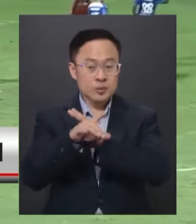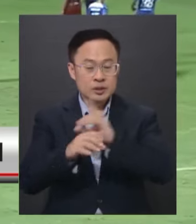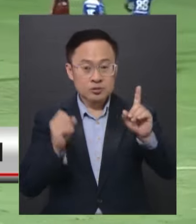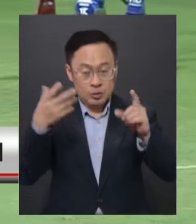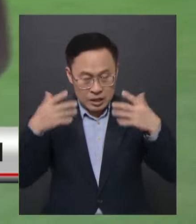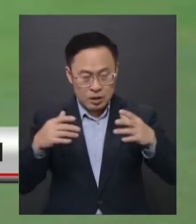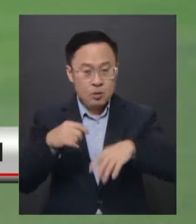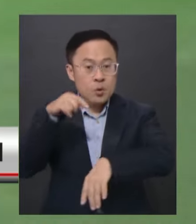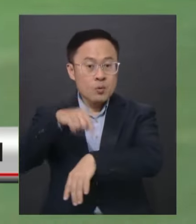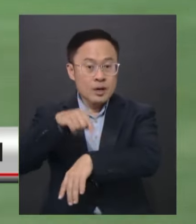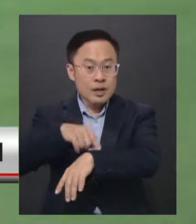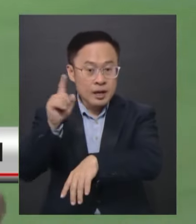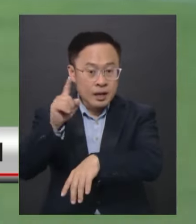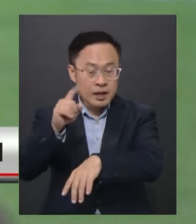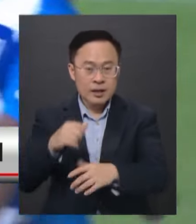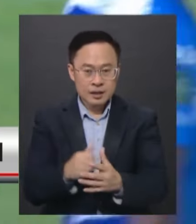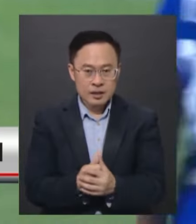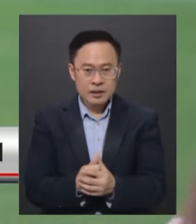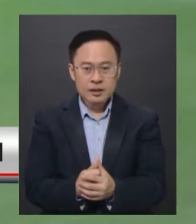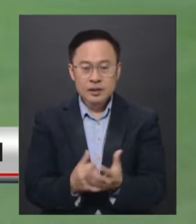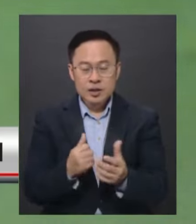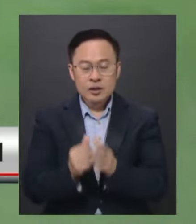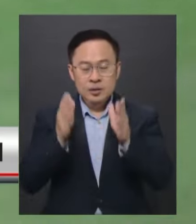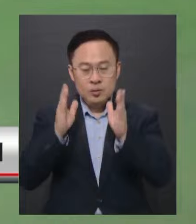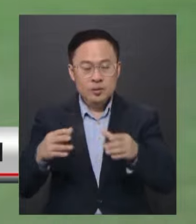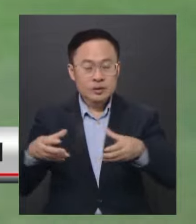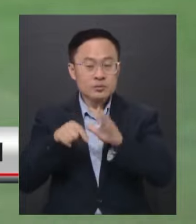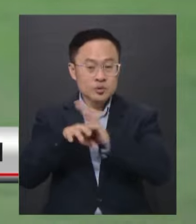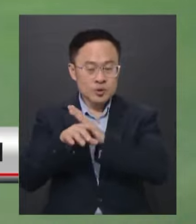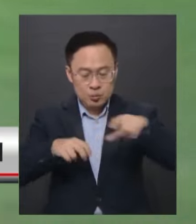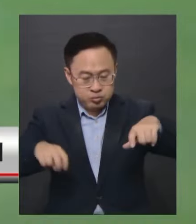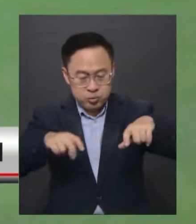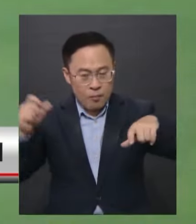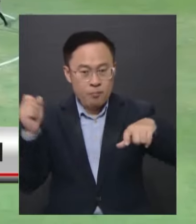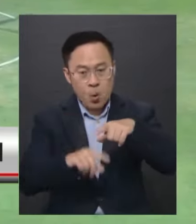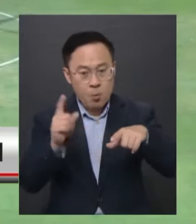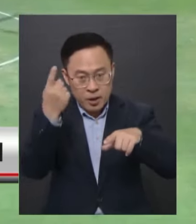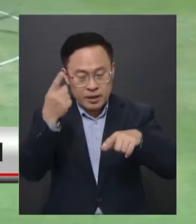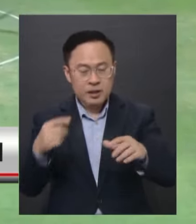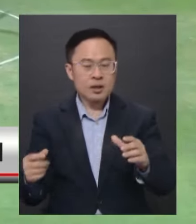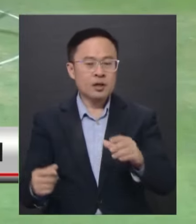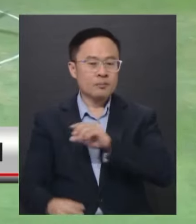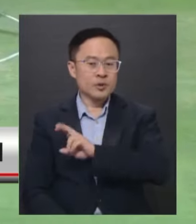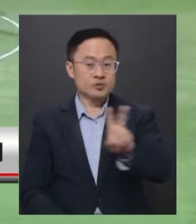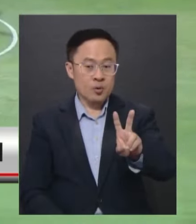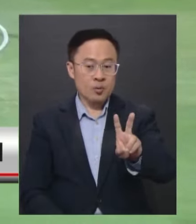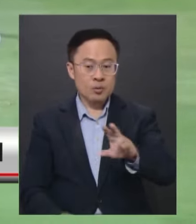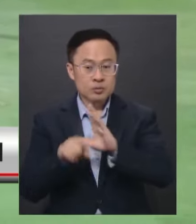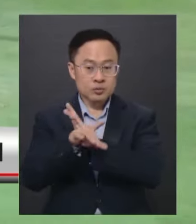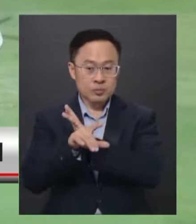0ค่ะจังหวะที่มูริลโล่เสัเปิดมาให้กับอีชานดองนะคะก็เป็นจังหวะที่เหมือนกับ